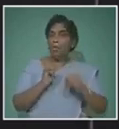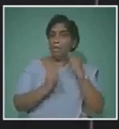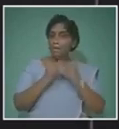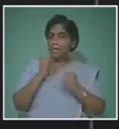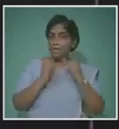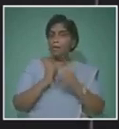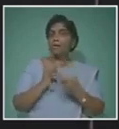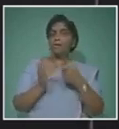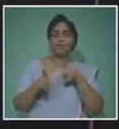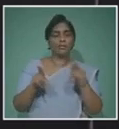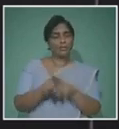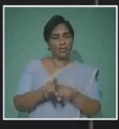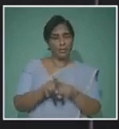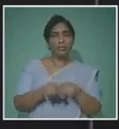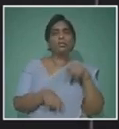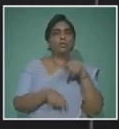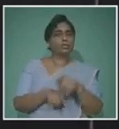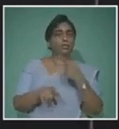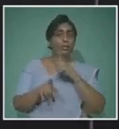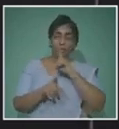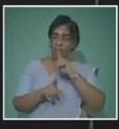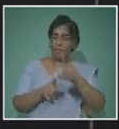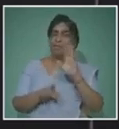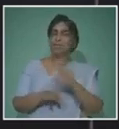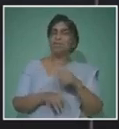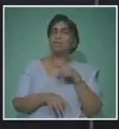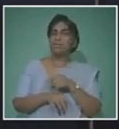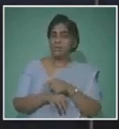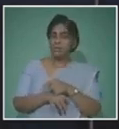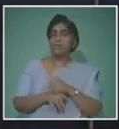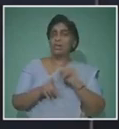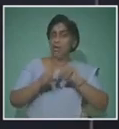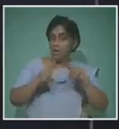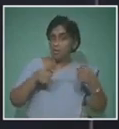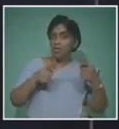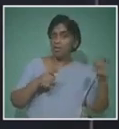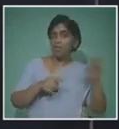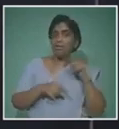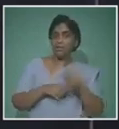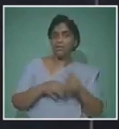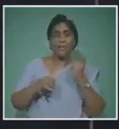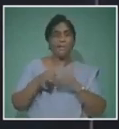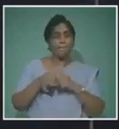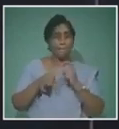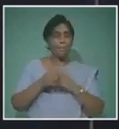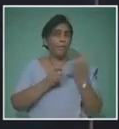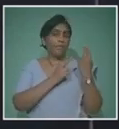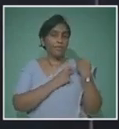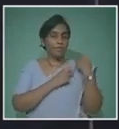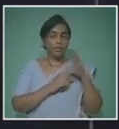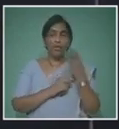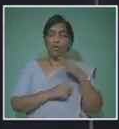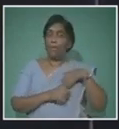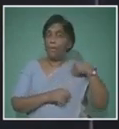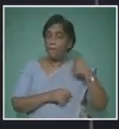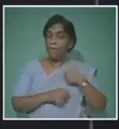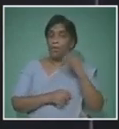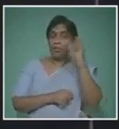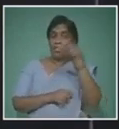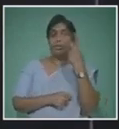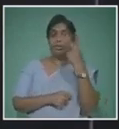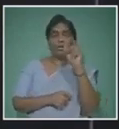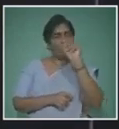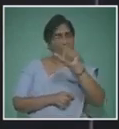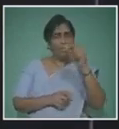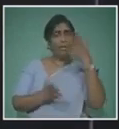තීරණ, ඒවා මේක ඇඩ්‍රස් කරන්න ඕන. ඒ නිසා අනිත් පැත්තෙන් මේ ප්‍රශ්නයට වා කියන්න ඕන මූලික දෙන්න ඕන නම් කරන්න.